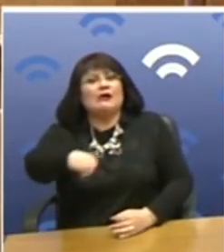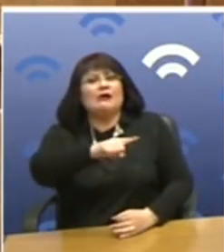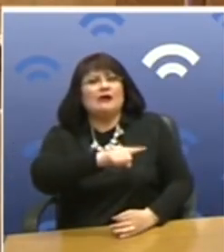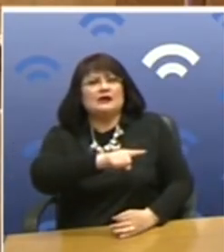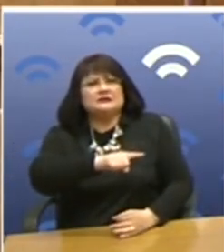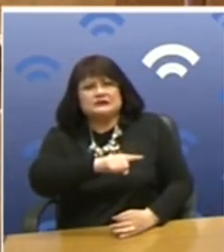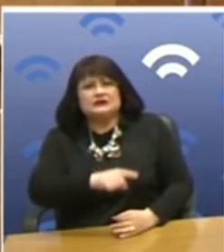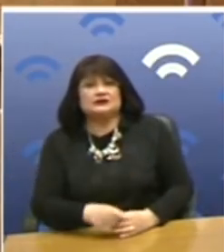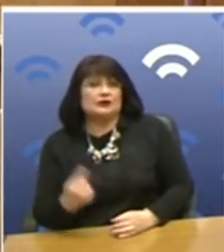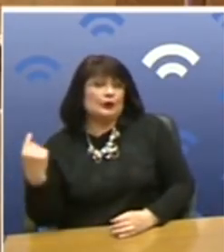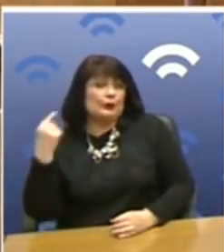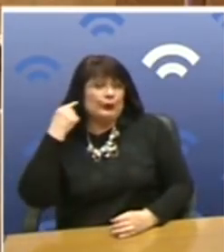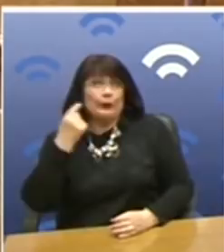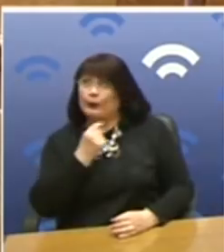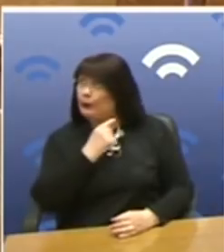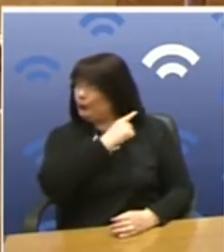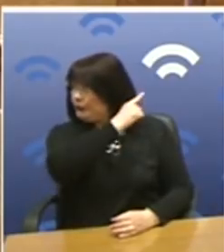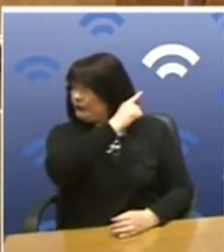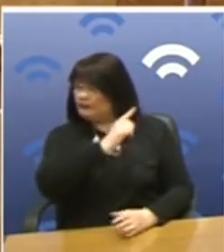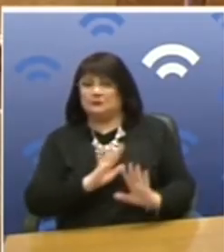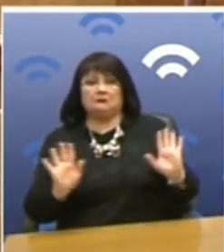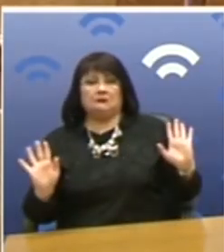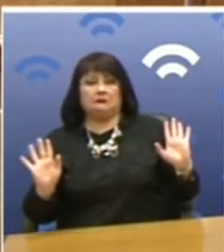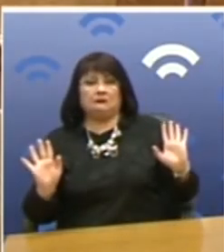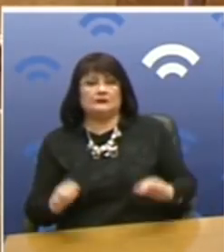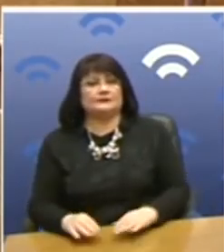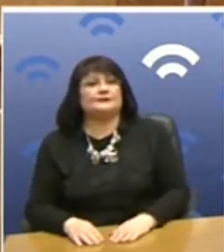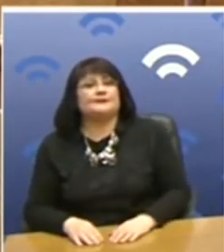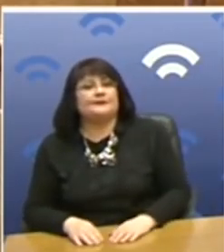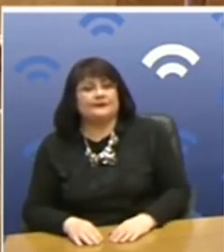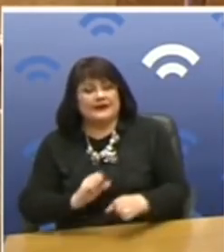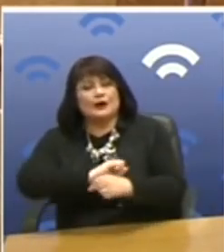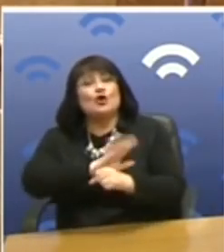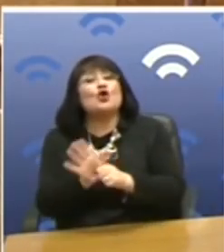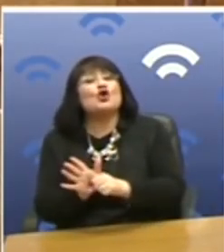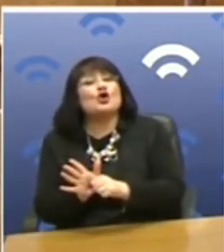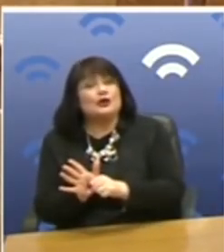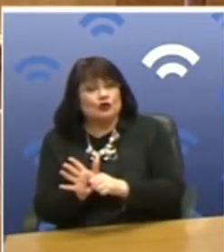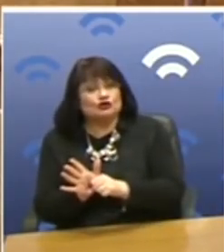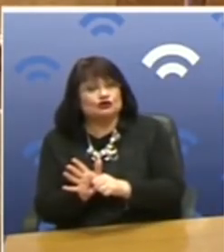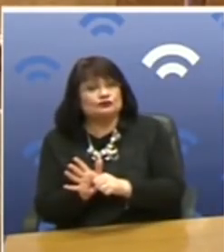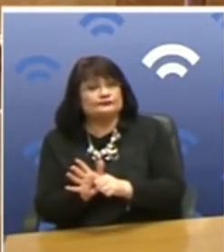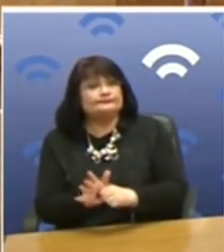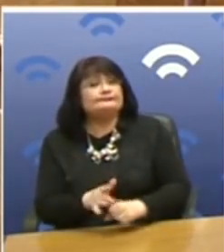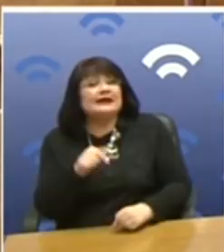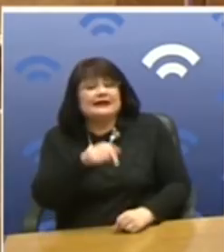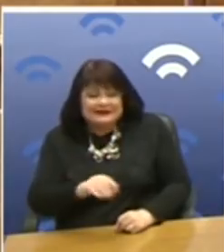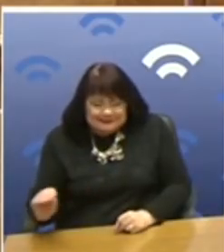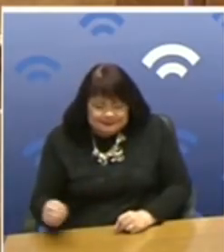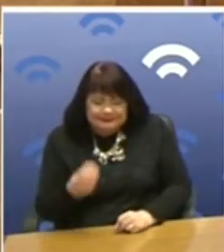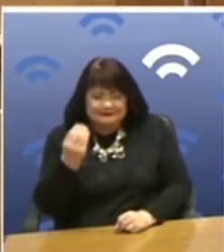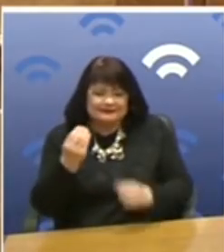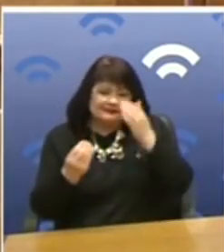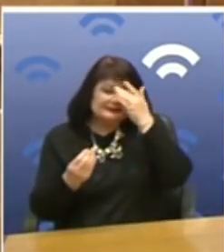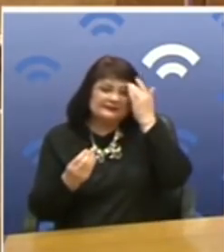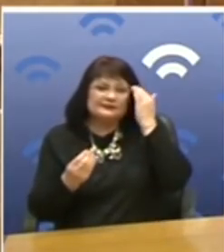φαίνεται σας έμπαιναν, από το άλλο σας έβγαιναν. Ο κορονοϊός, αγαπητοί κύριοι και αγαπητές κυρίες, απλά έφερε στην επιφάνεια με